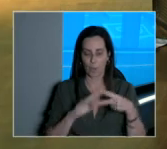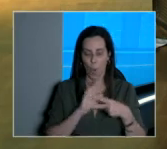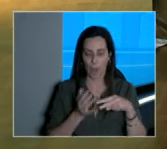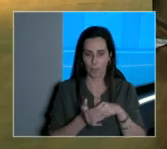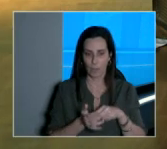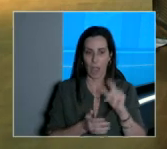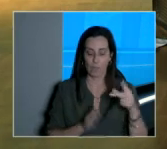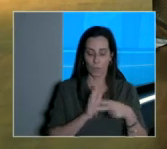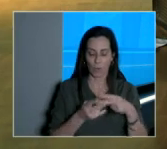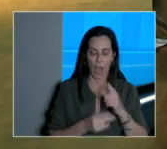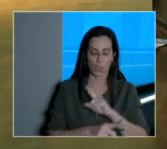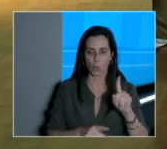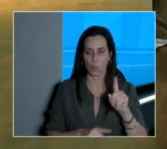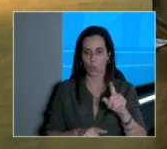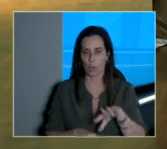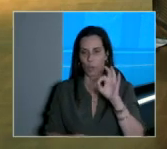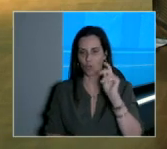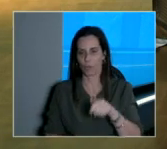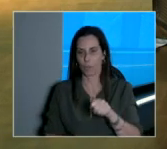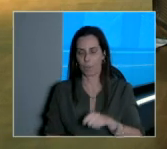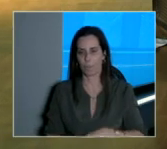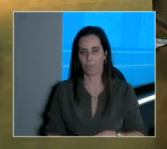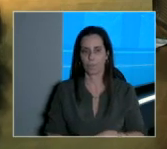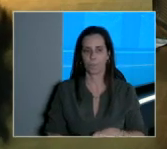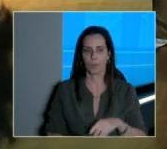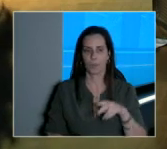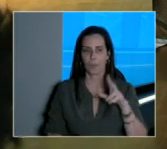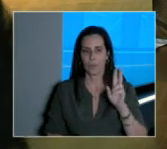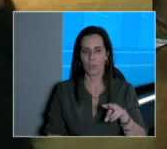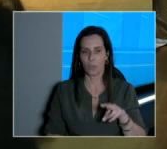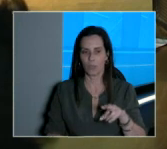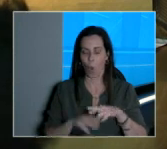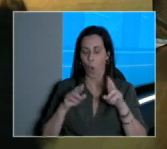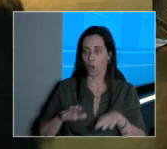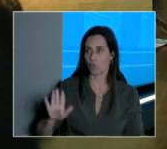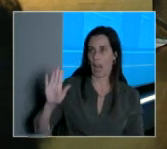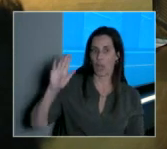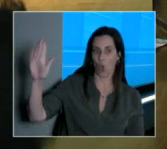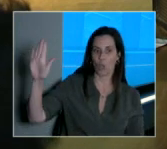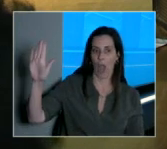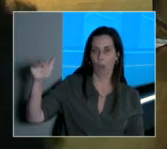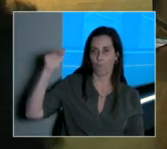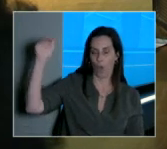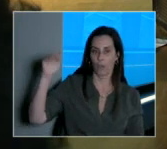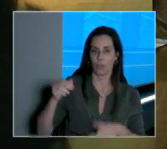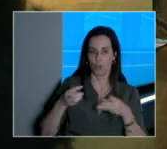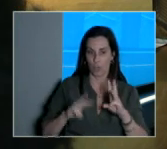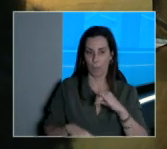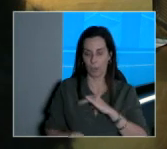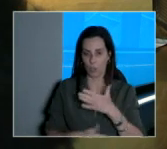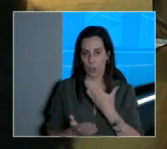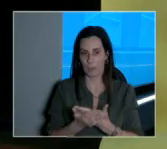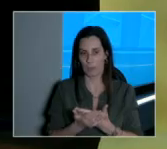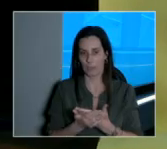בפוליטיקה, אבל פוליטיקאים אסור לבחור את השופטים. כלומר, יש פה רשות עליונה. תראה, קודם כל זו שיטה מעניינת מה שאתה